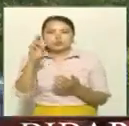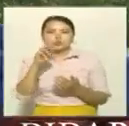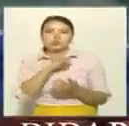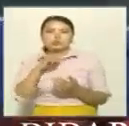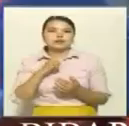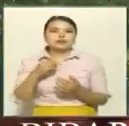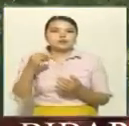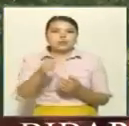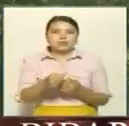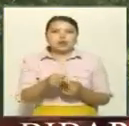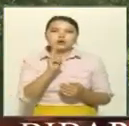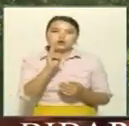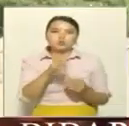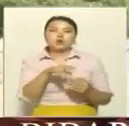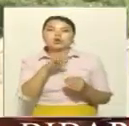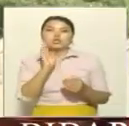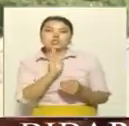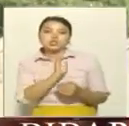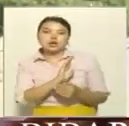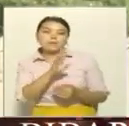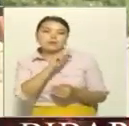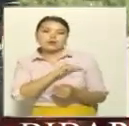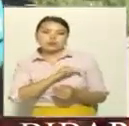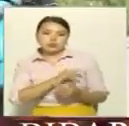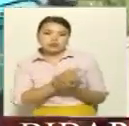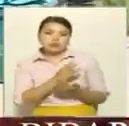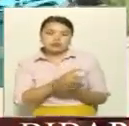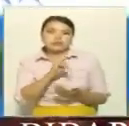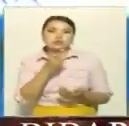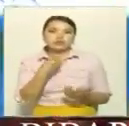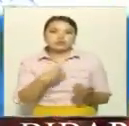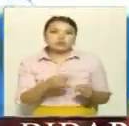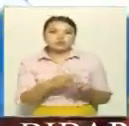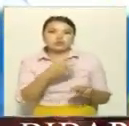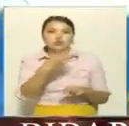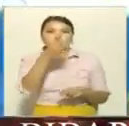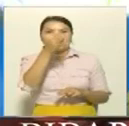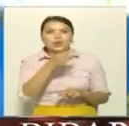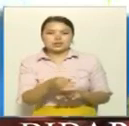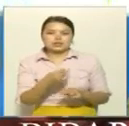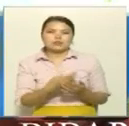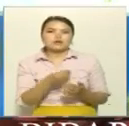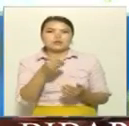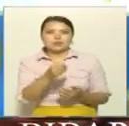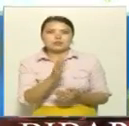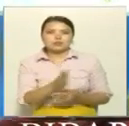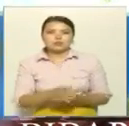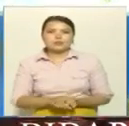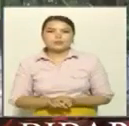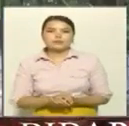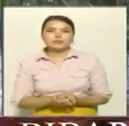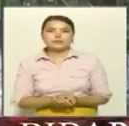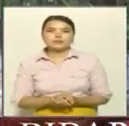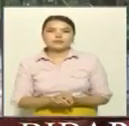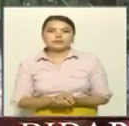работающим женщинам платят из Государственного фонда социального страхования. Размер составляет 40% от заработной платы.